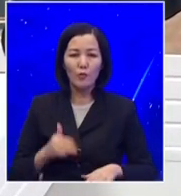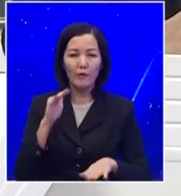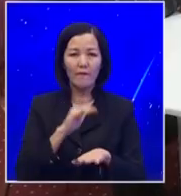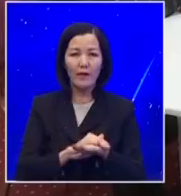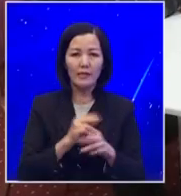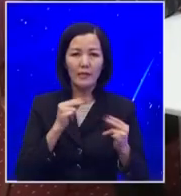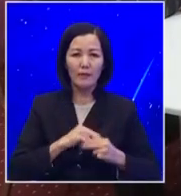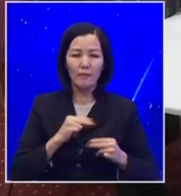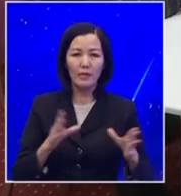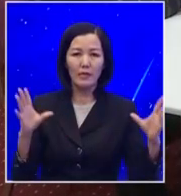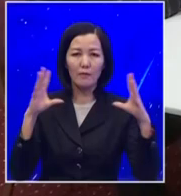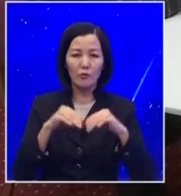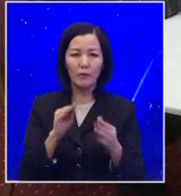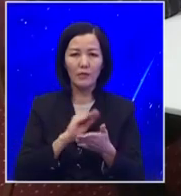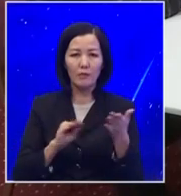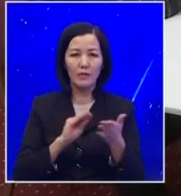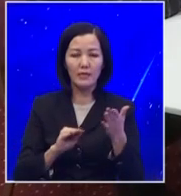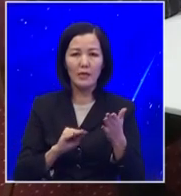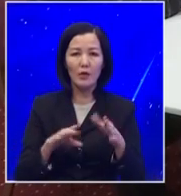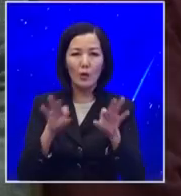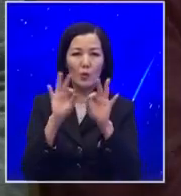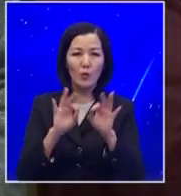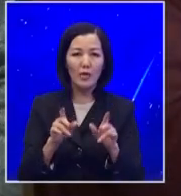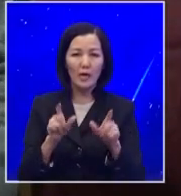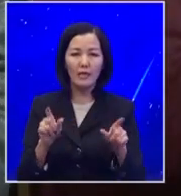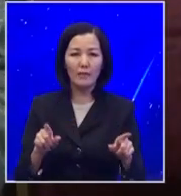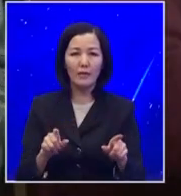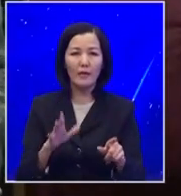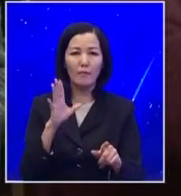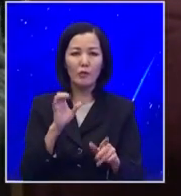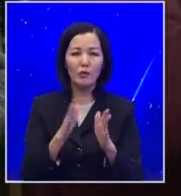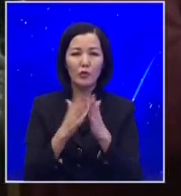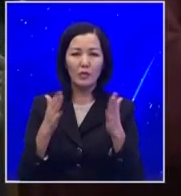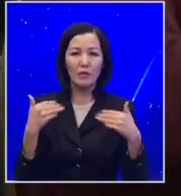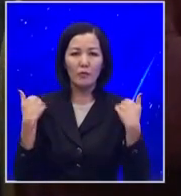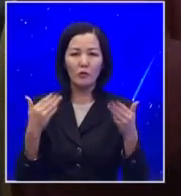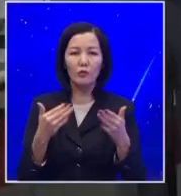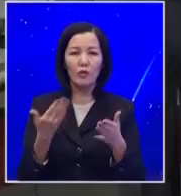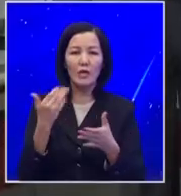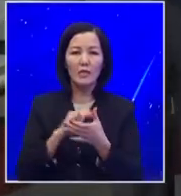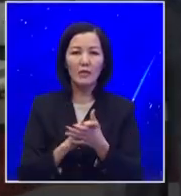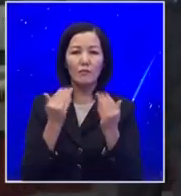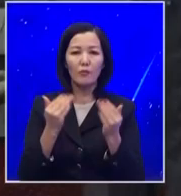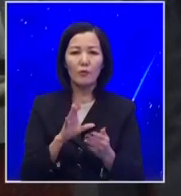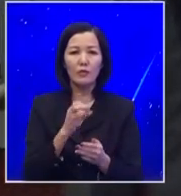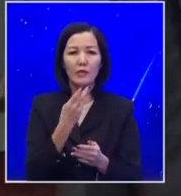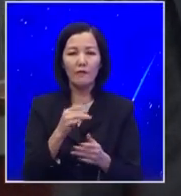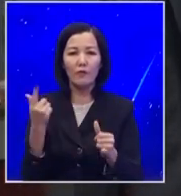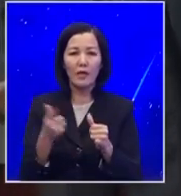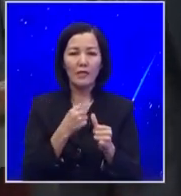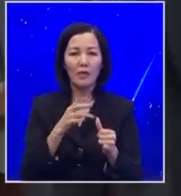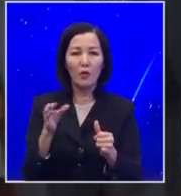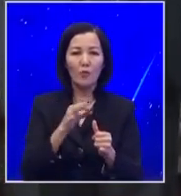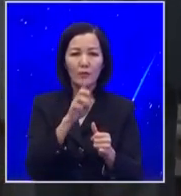мен еңбектерін топтастырыпты. Дені өнер адамдары. Кітап 500 дана болып шықты. Тұсаукесер таныстырылымы бүгін Сәкен Сейфуллин